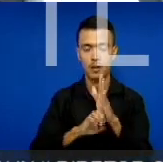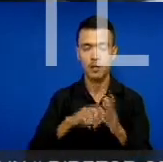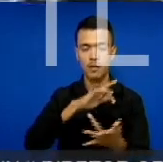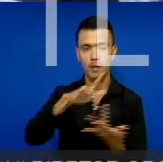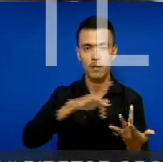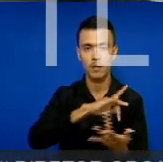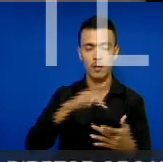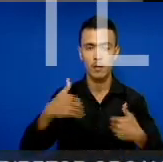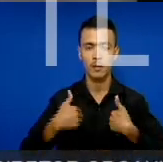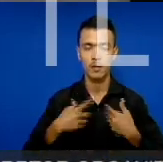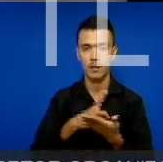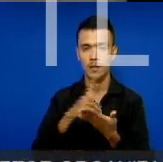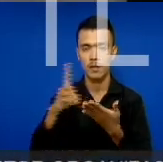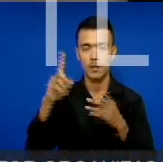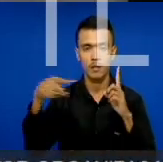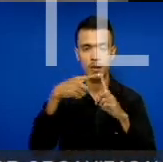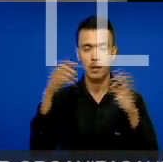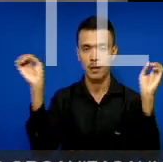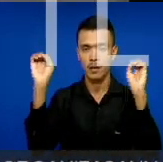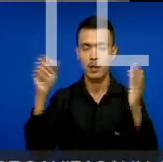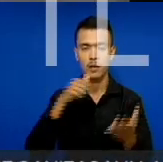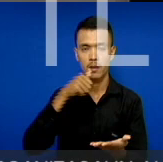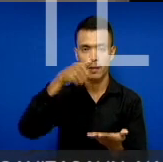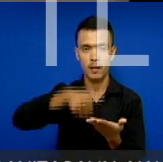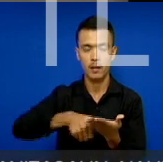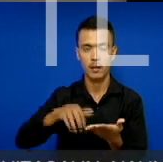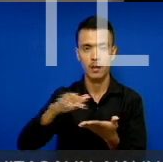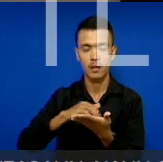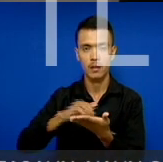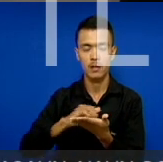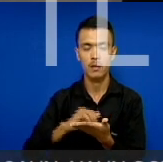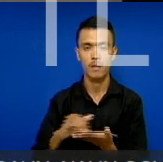semana sem carta autorização. Manuel Guzmão, Domingos de Deus, RTTL.